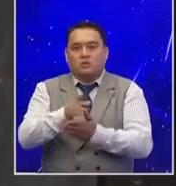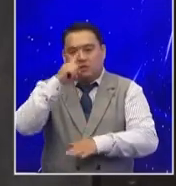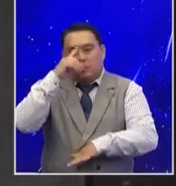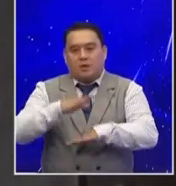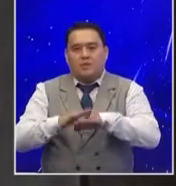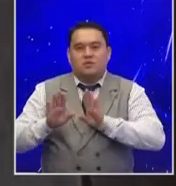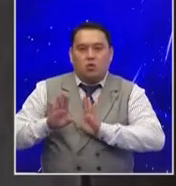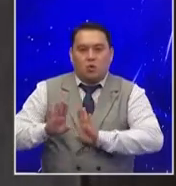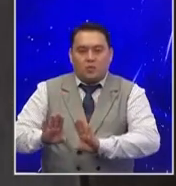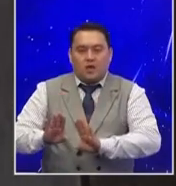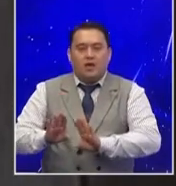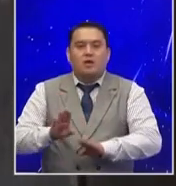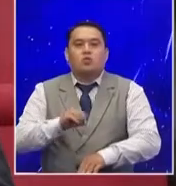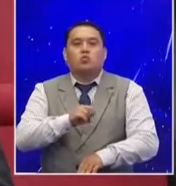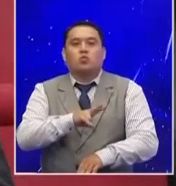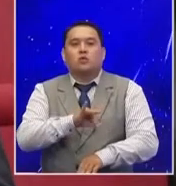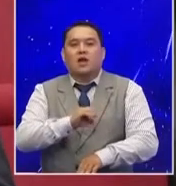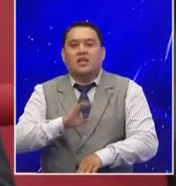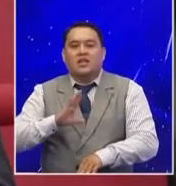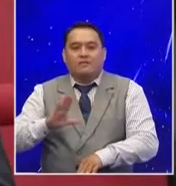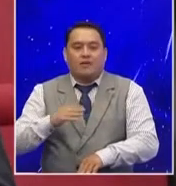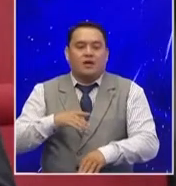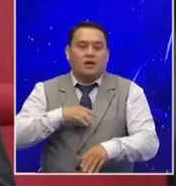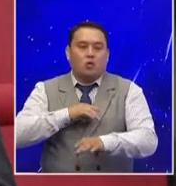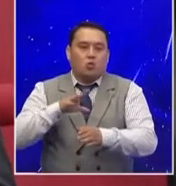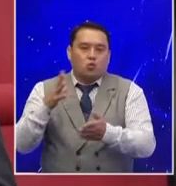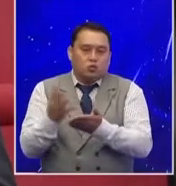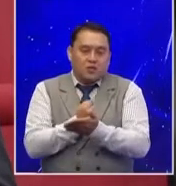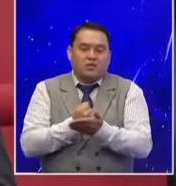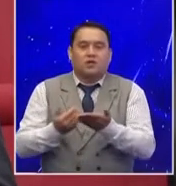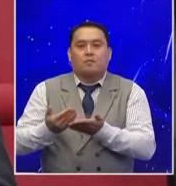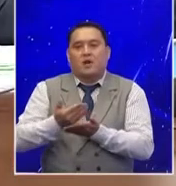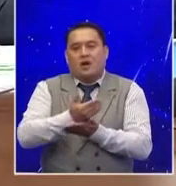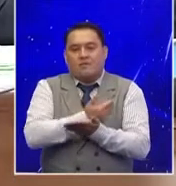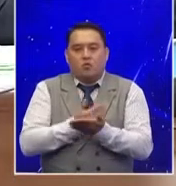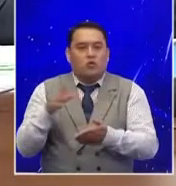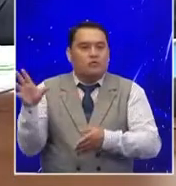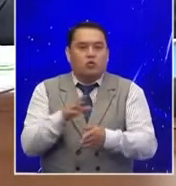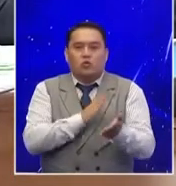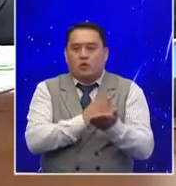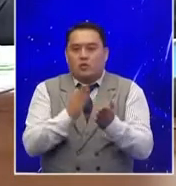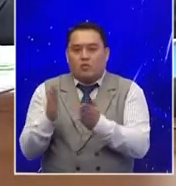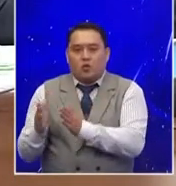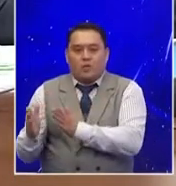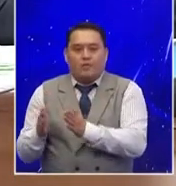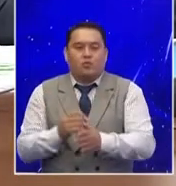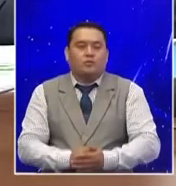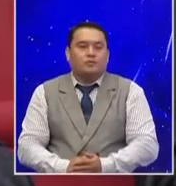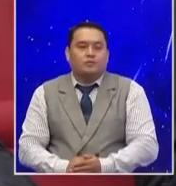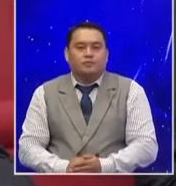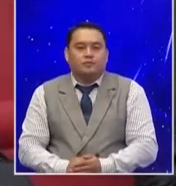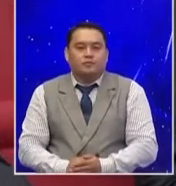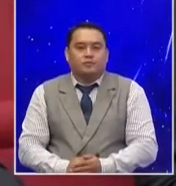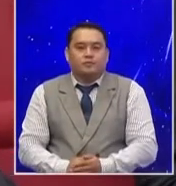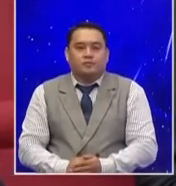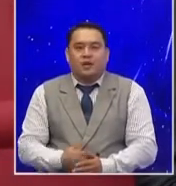акима области. По словам Серика Турдалиева, вполне успешно проходит уборочная кампания. Все работы идут согласно намеченному графику. 3